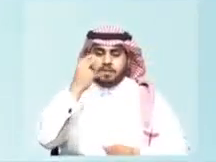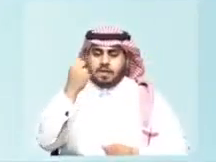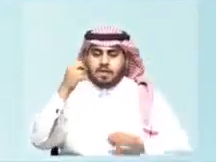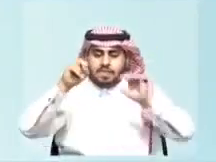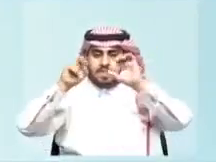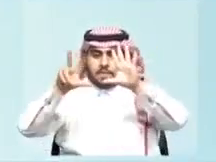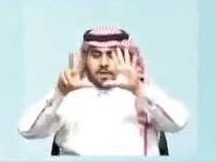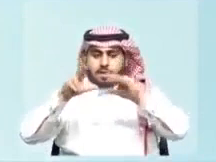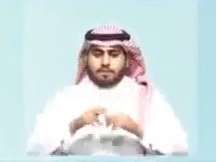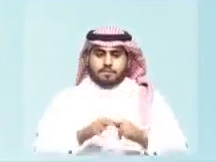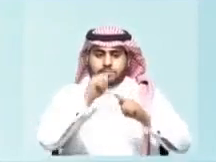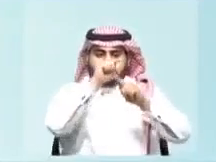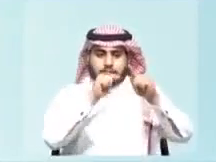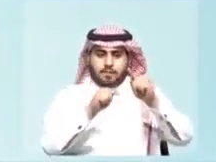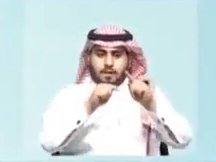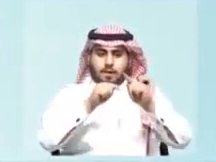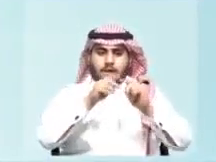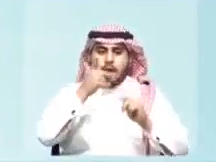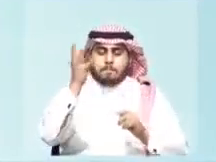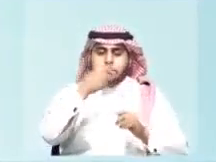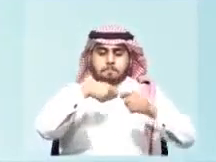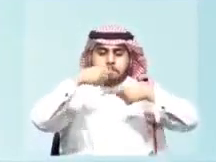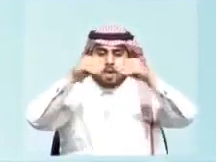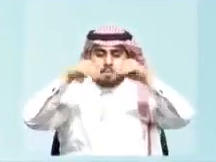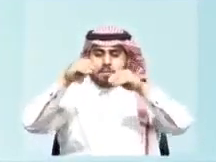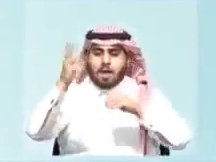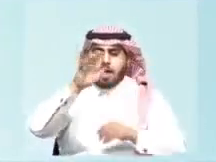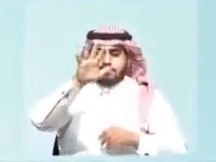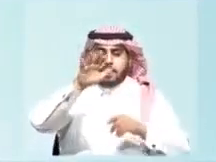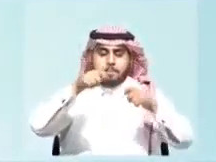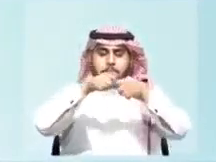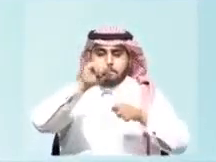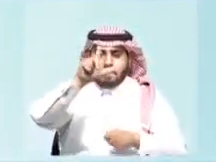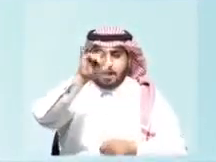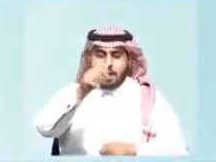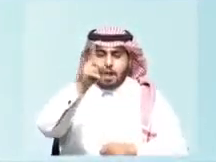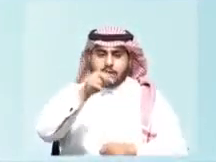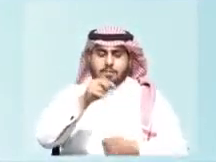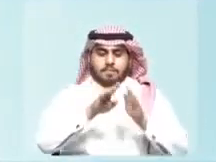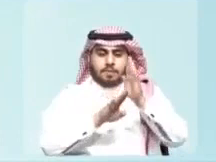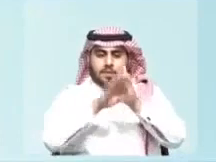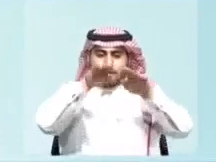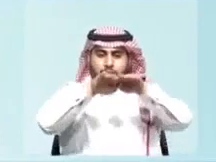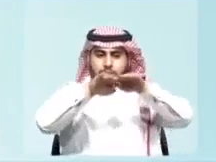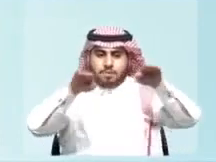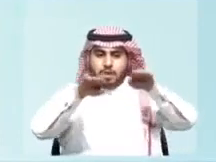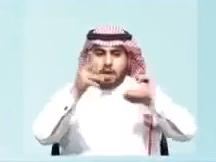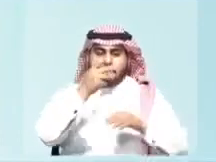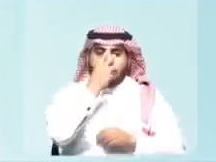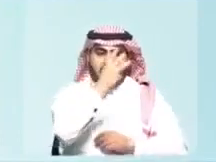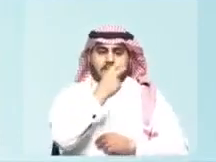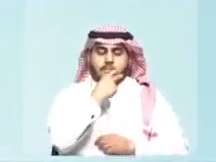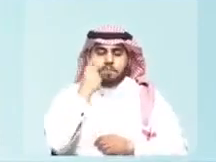نقاط بتداولات تجاوزت 5 مليارات ريال، فيما أنهى سوق الأسهم الموازي النمو مرتفعا حوالي 20 نقطة عند